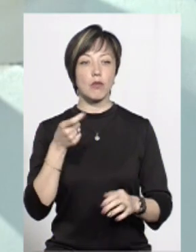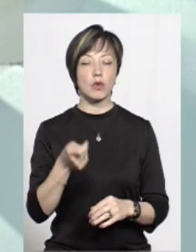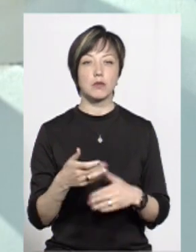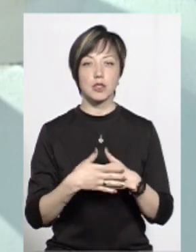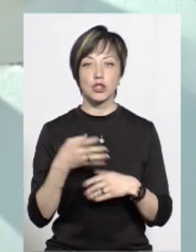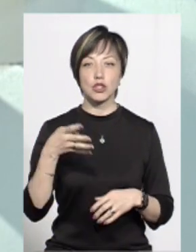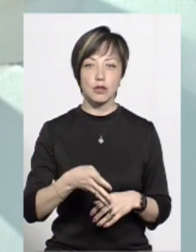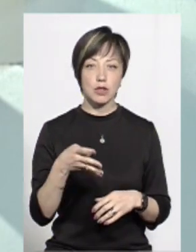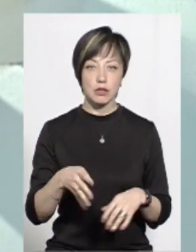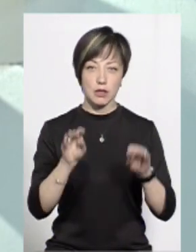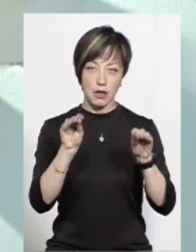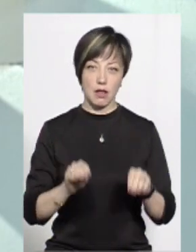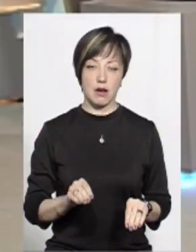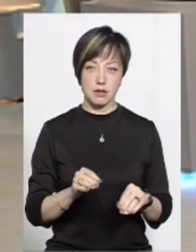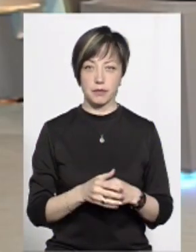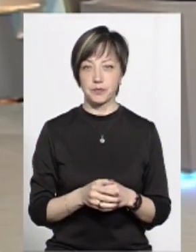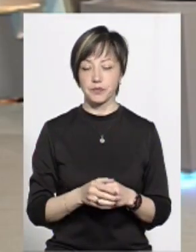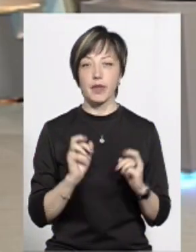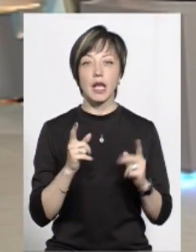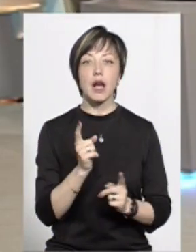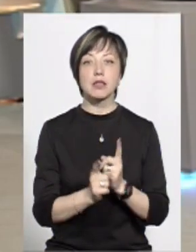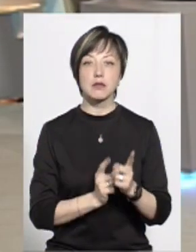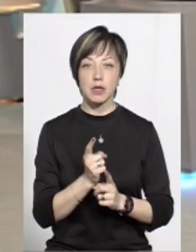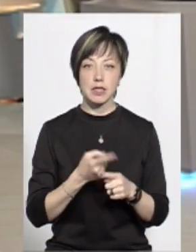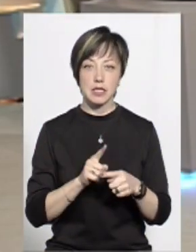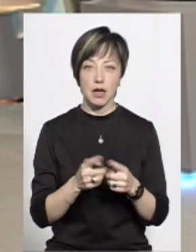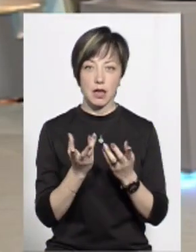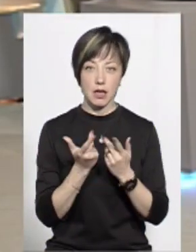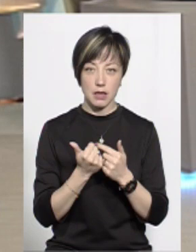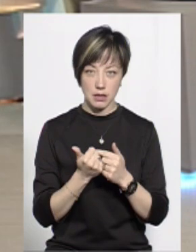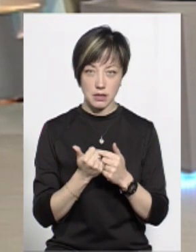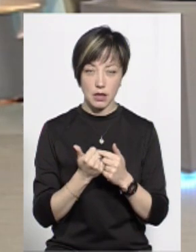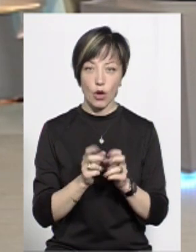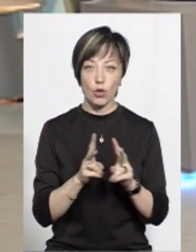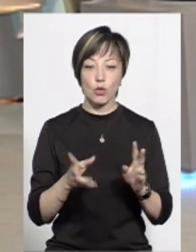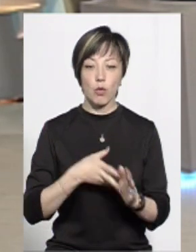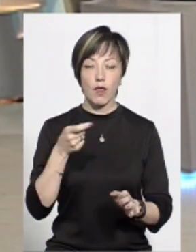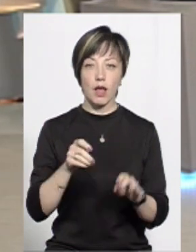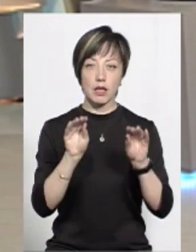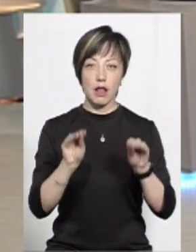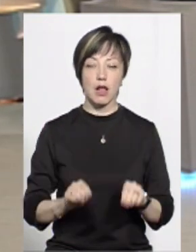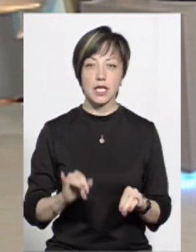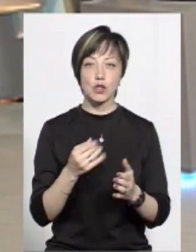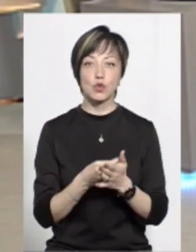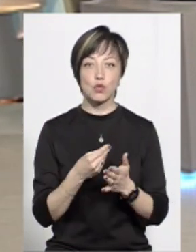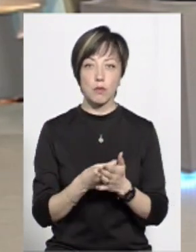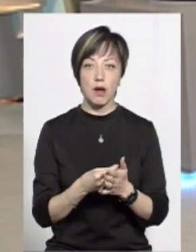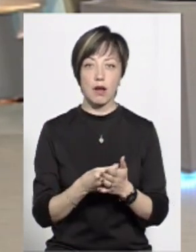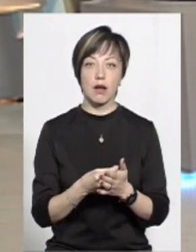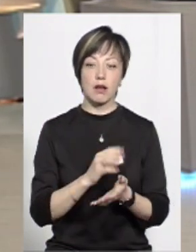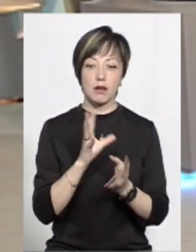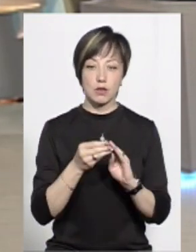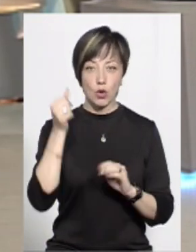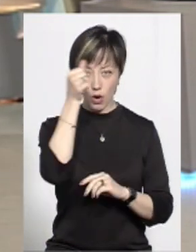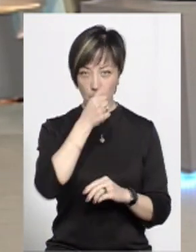подано близько 4000 декларацій. А як змінюється ця кількість тих, хто подає декларації, і сума задекларованого